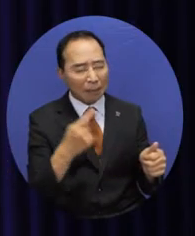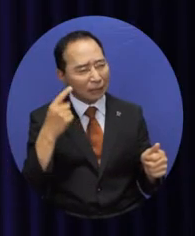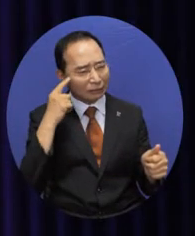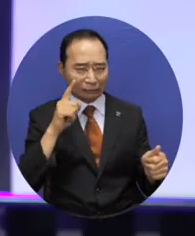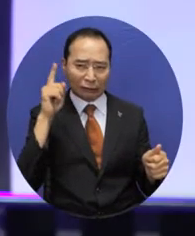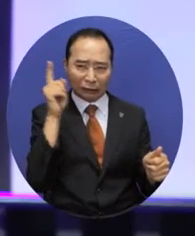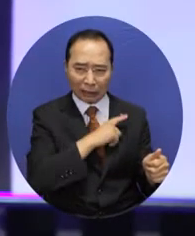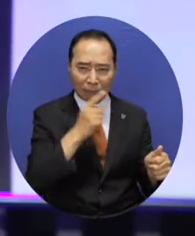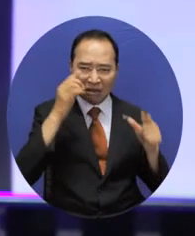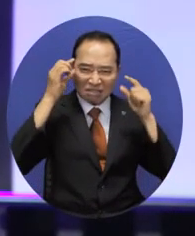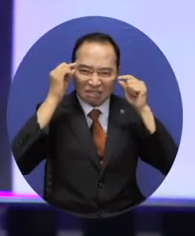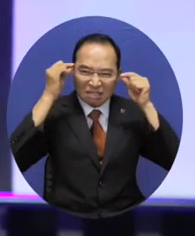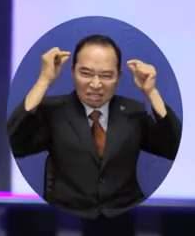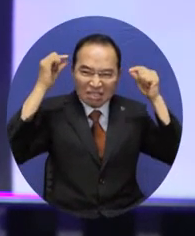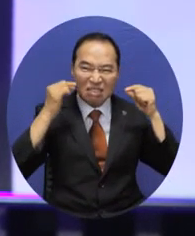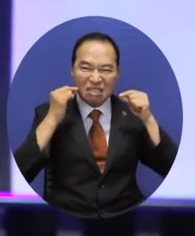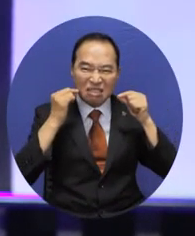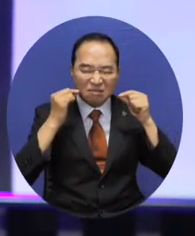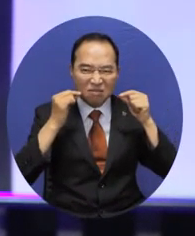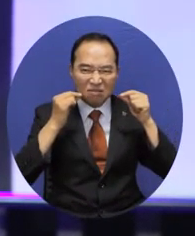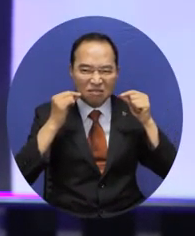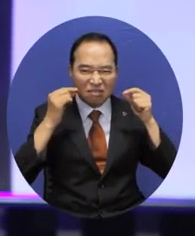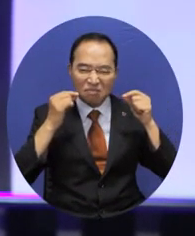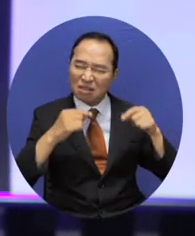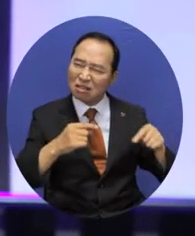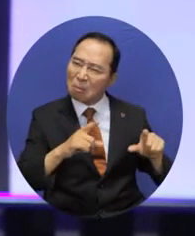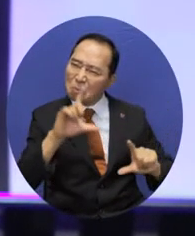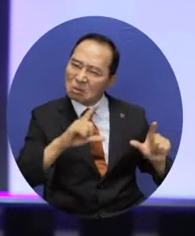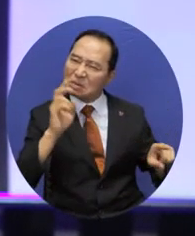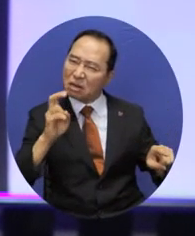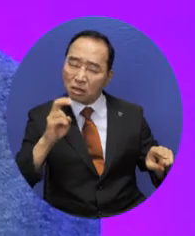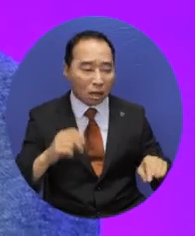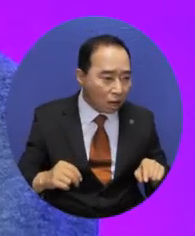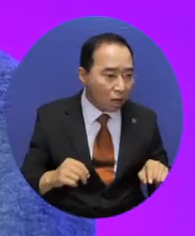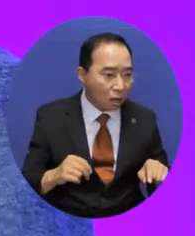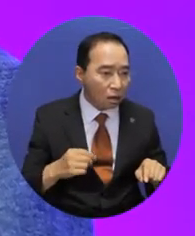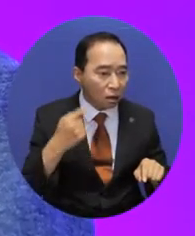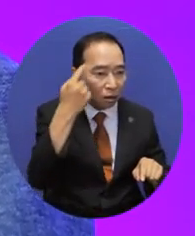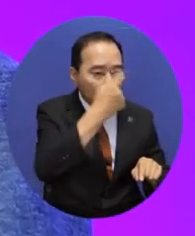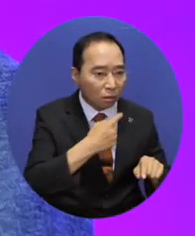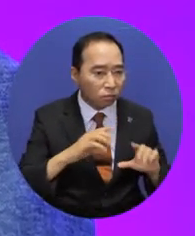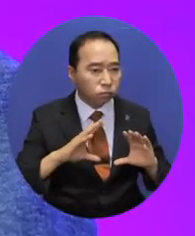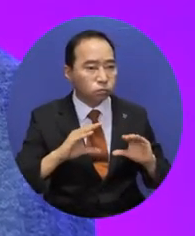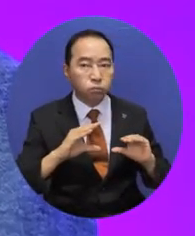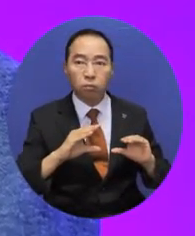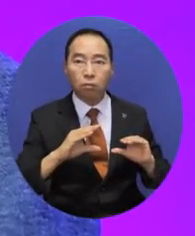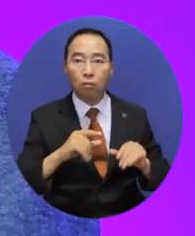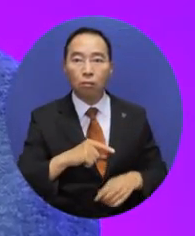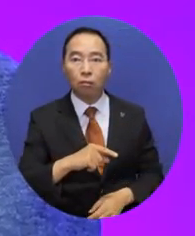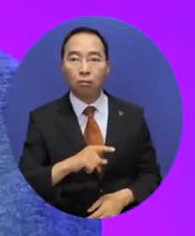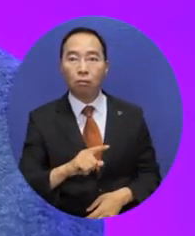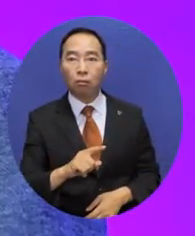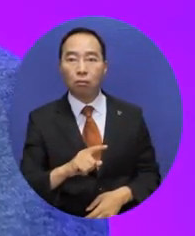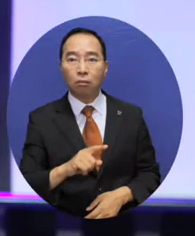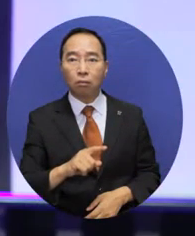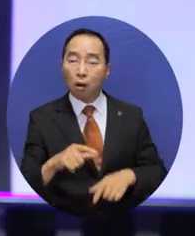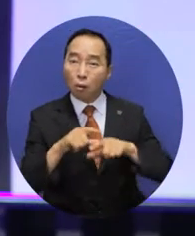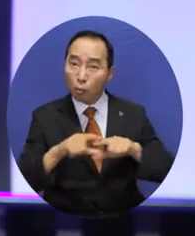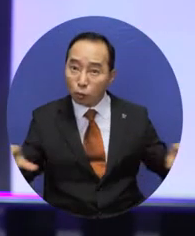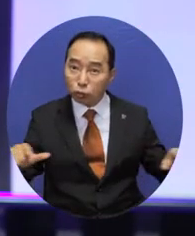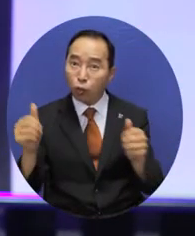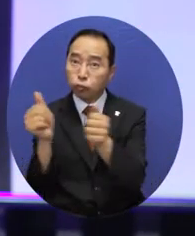때문입니다. 그는 평범한 이웃 아저씨와 같았습니다. 그럼 평범한 이웃 아저씨와 같은 사람,